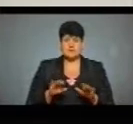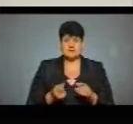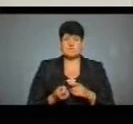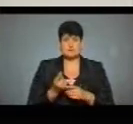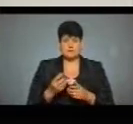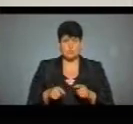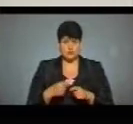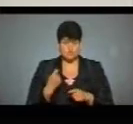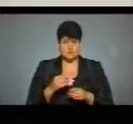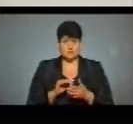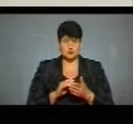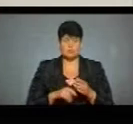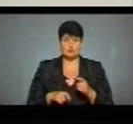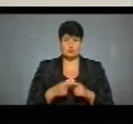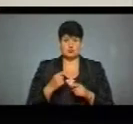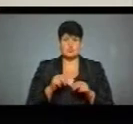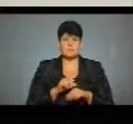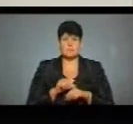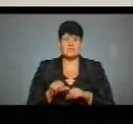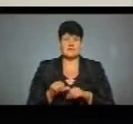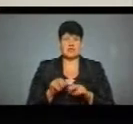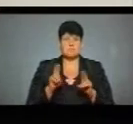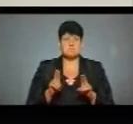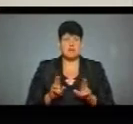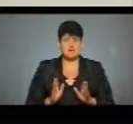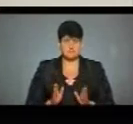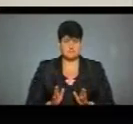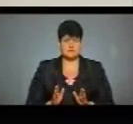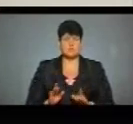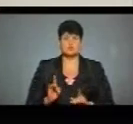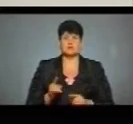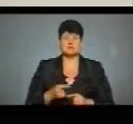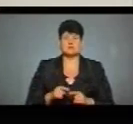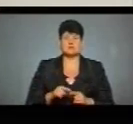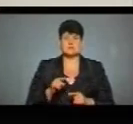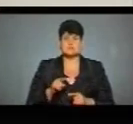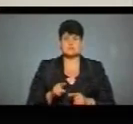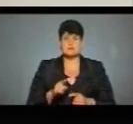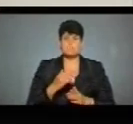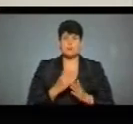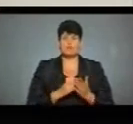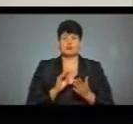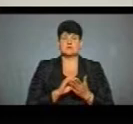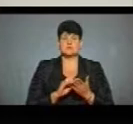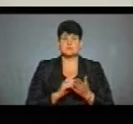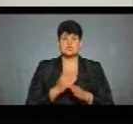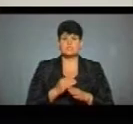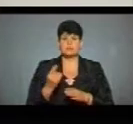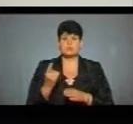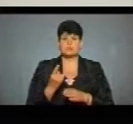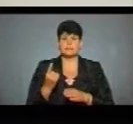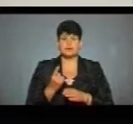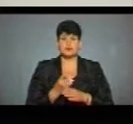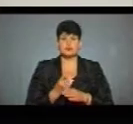порушення складається протокол про порушення митних правил. І якщо це протокол буде складений за частиною першої